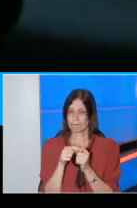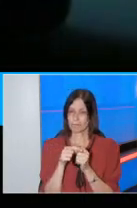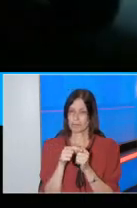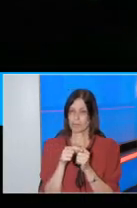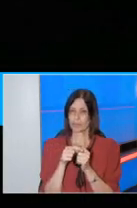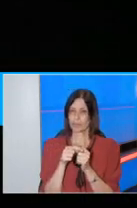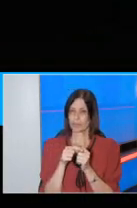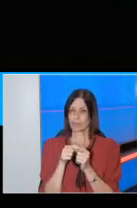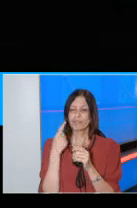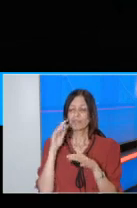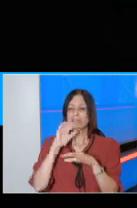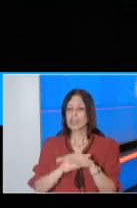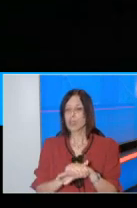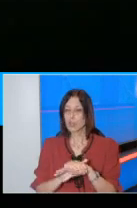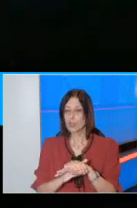ניטור